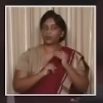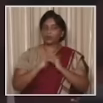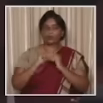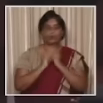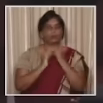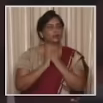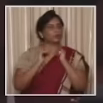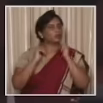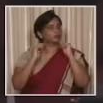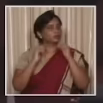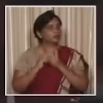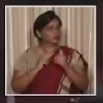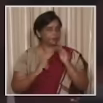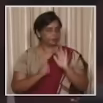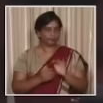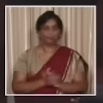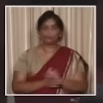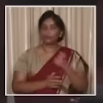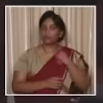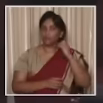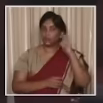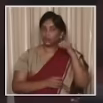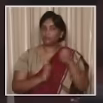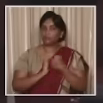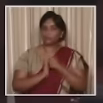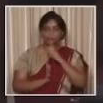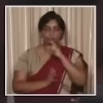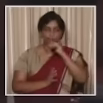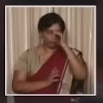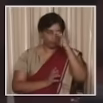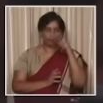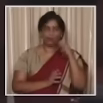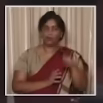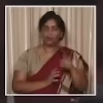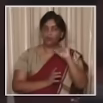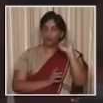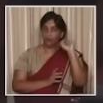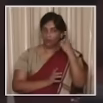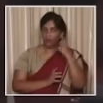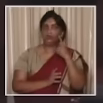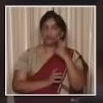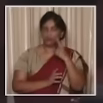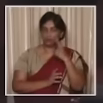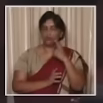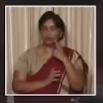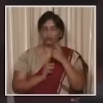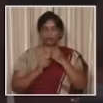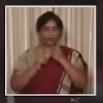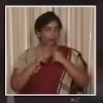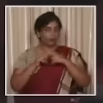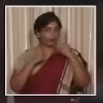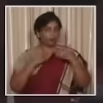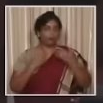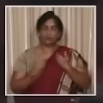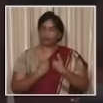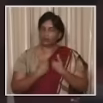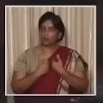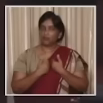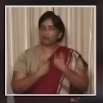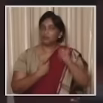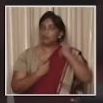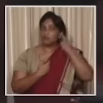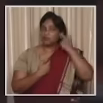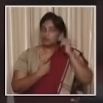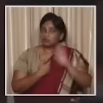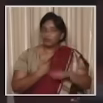වැඩසටහන සාර්ථක කරගන්න කටයුතු කරා. විශේෂයෙන්ම ගරු කතානායකතුමනි, පළවෙනි රිවිව් එක අවසාන වෙද්දී අපිට